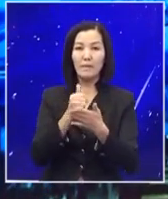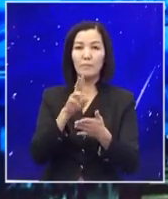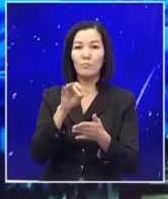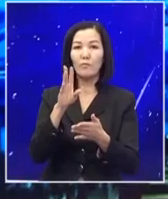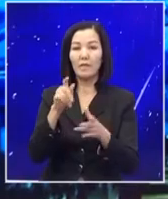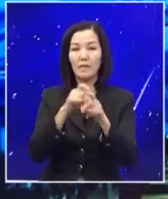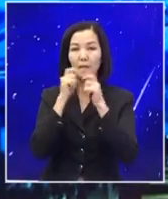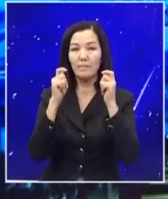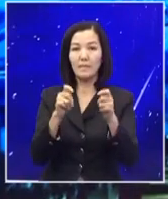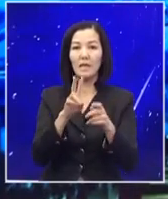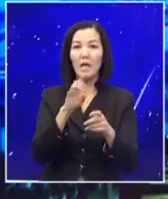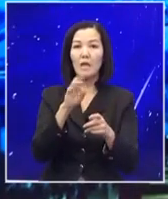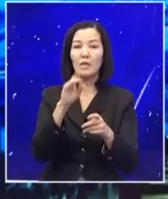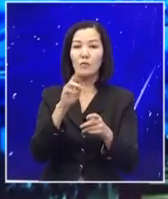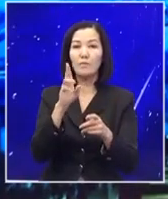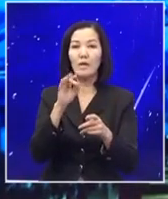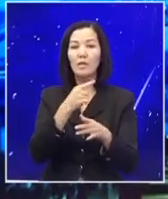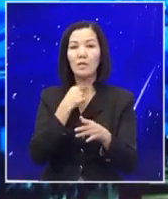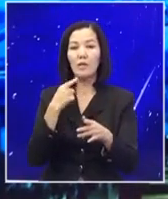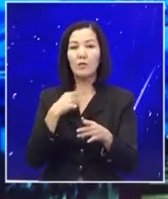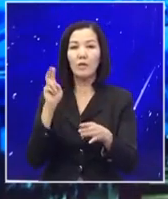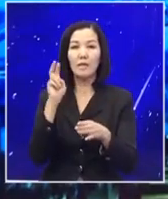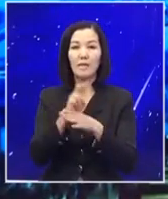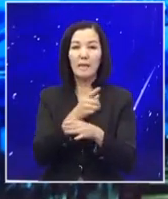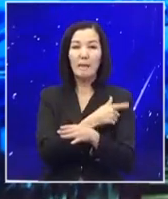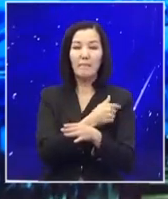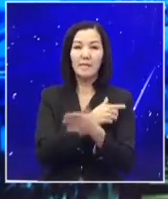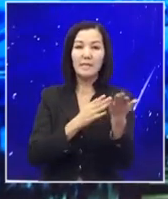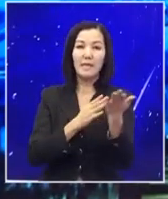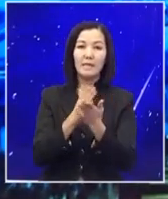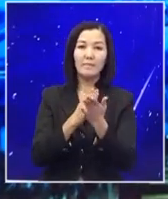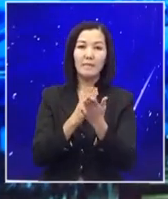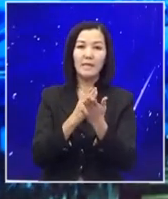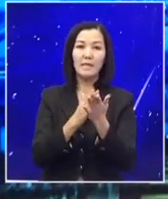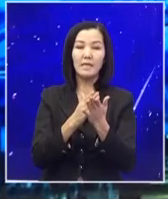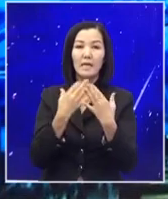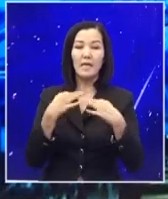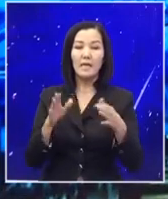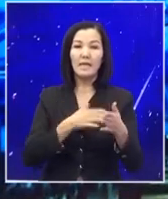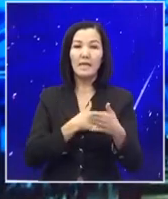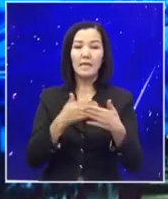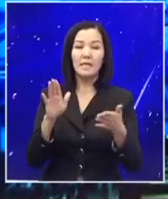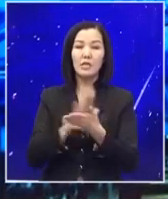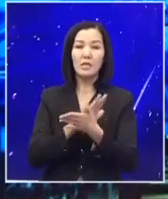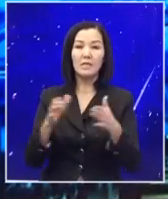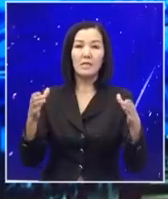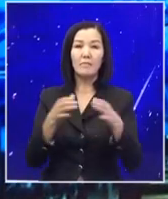табыстады. Наурызбай Қажы Тағанұлы Талдықорғанға сапарында медицина қызметкерлері және ерікті жастармен